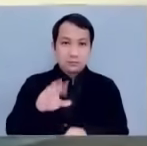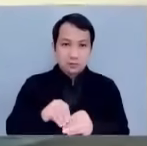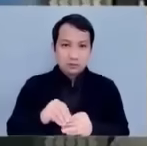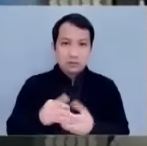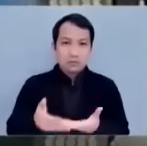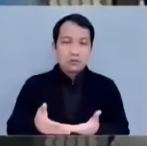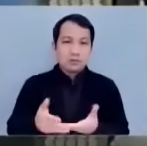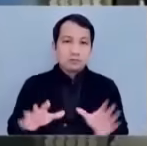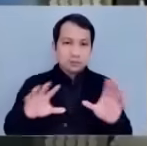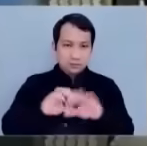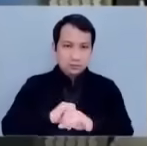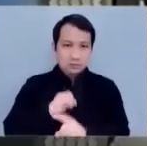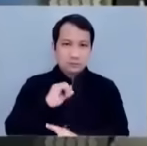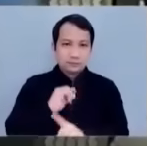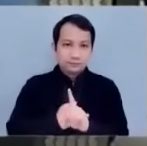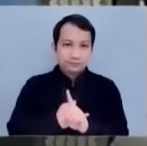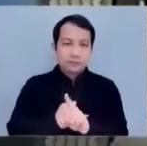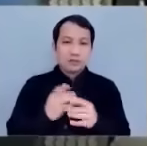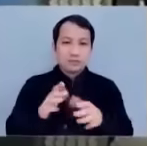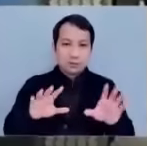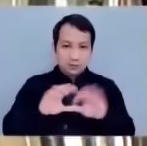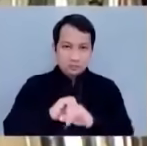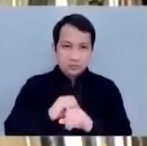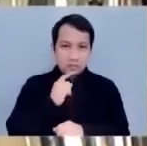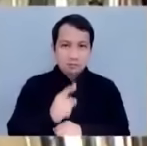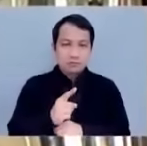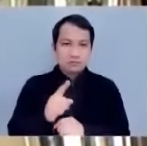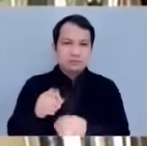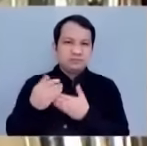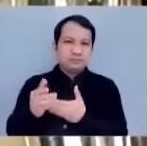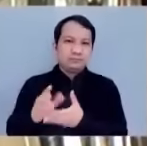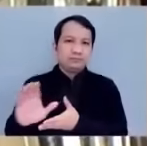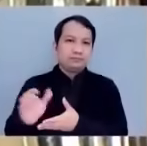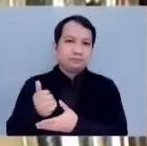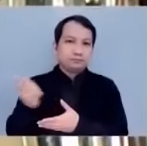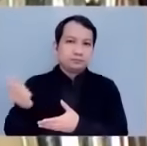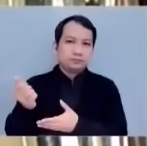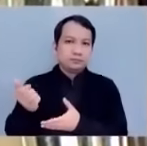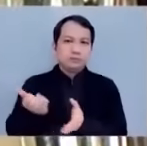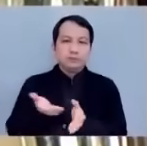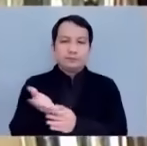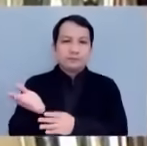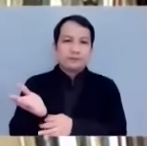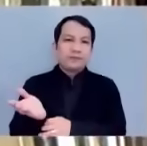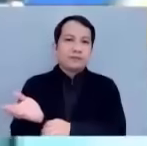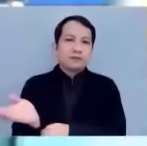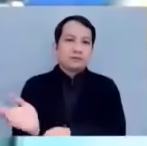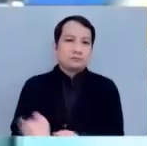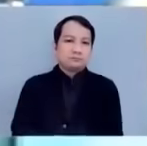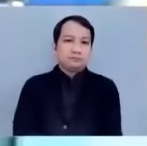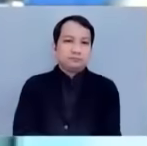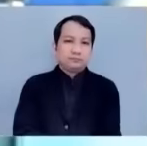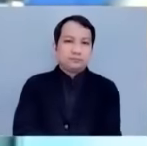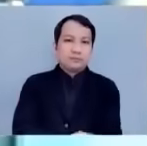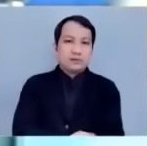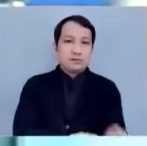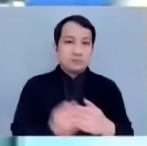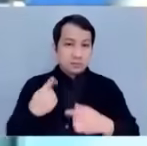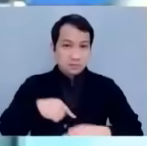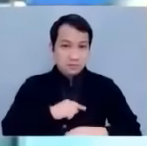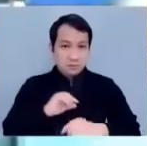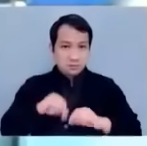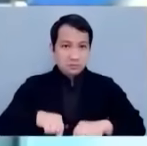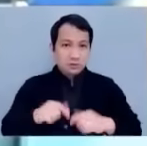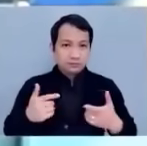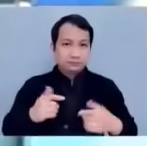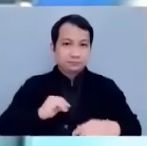katapusan ng Enero. Pero pagkatapos ito, ibibigay na sa iba ang kanilang ruta. Ito po sa ruta namin, talagang dito po ay may paninindigan